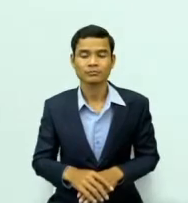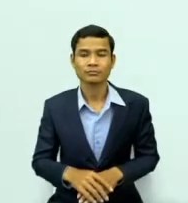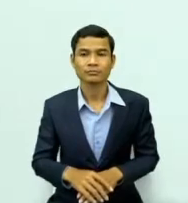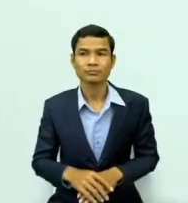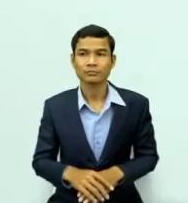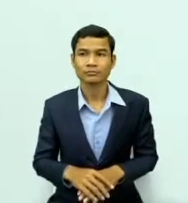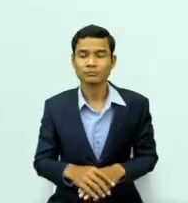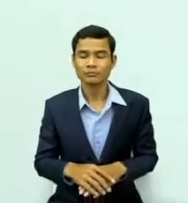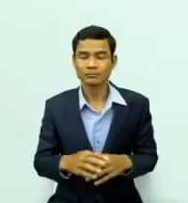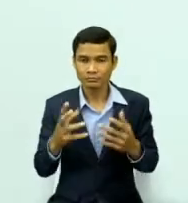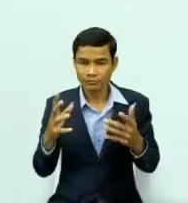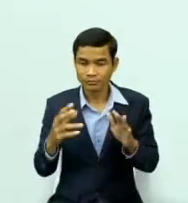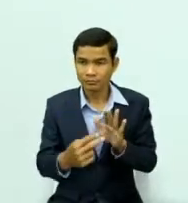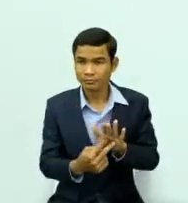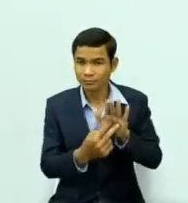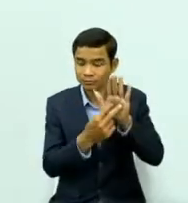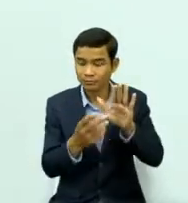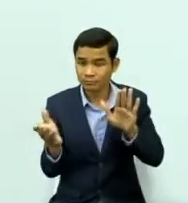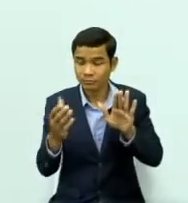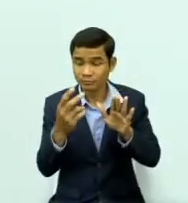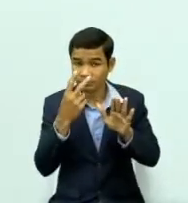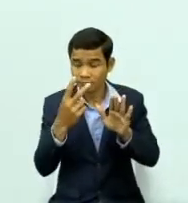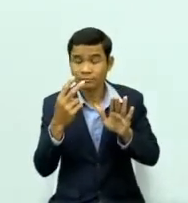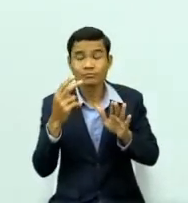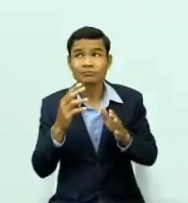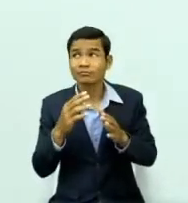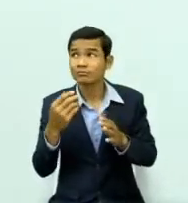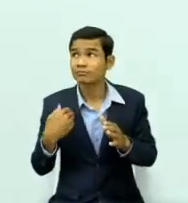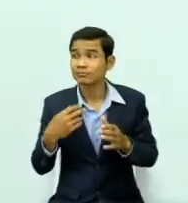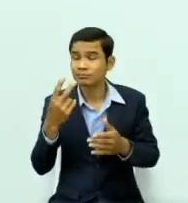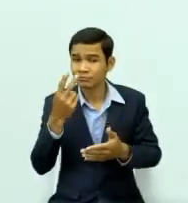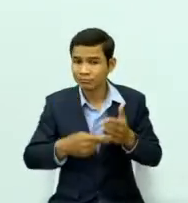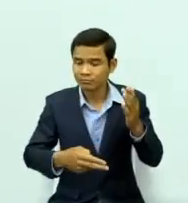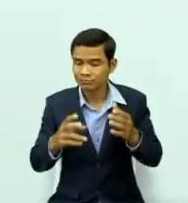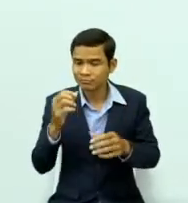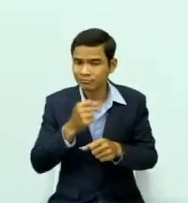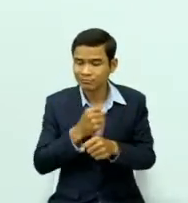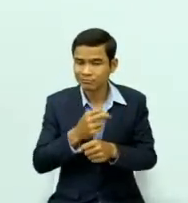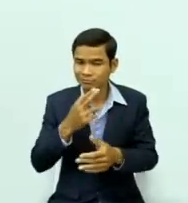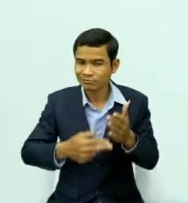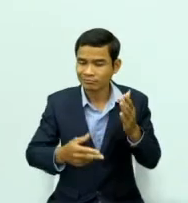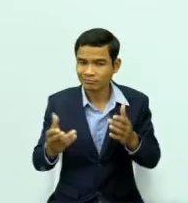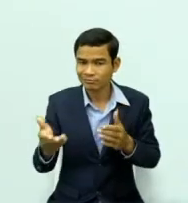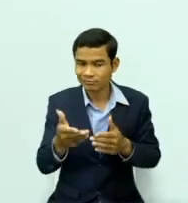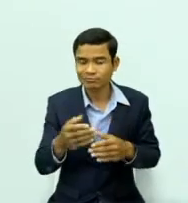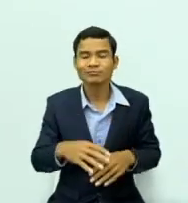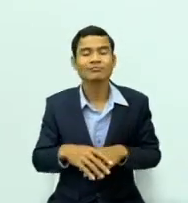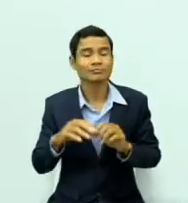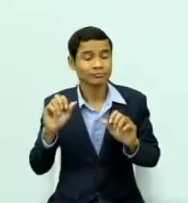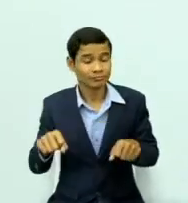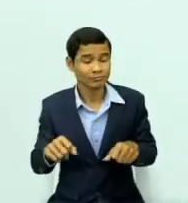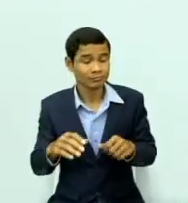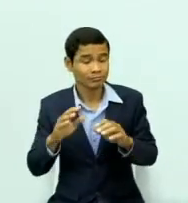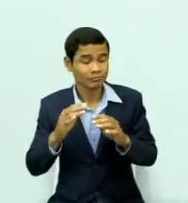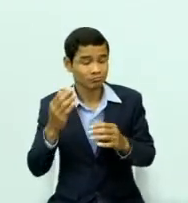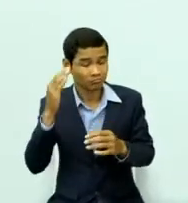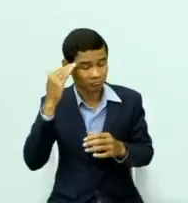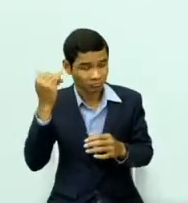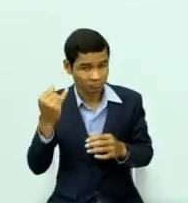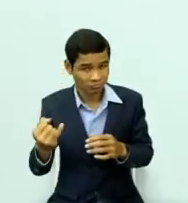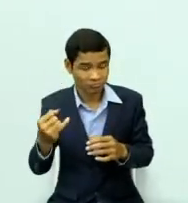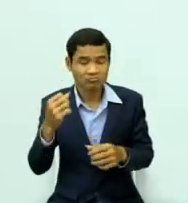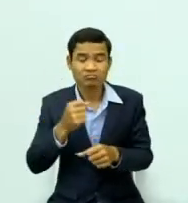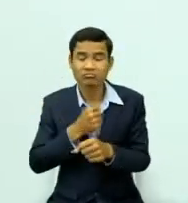mở hai. Chà con mơ mơ. Con tốt tiết mơ thả rụp nít cái cầm phong thua vầy đá con. Chà không ai prom nít qua cầm phong